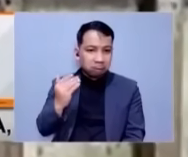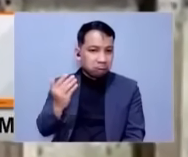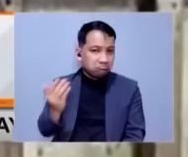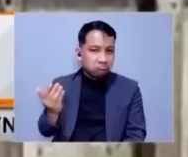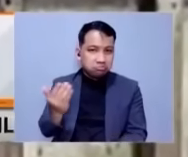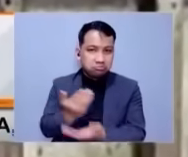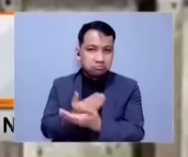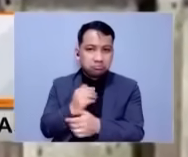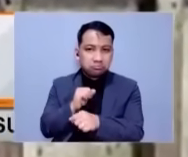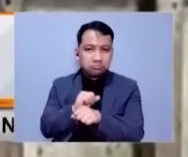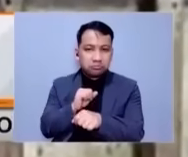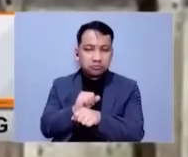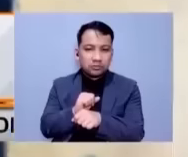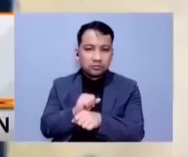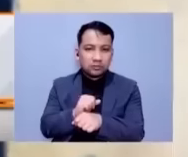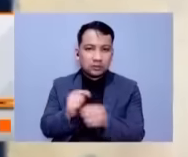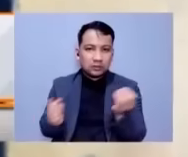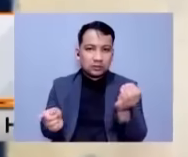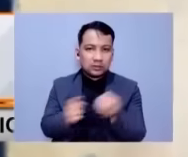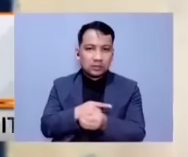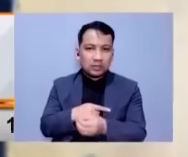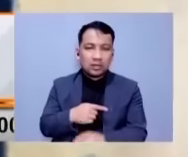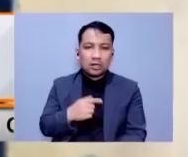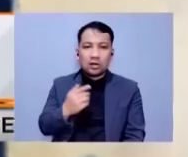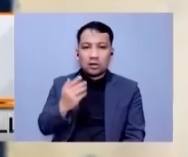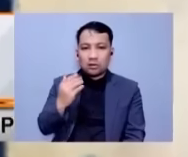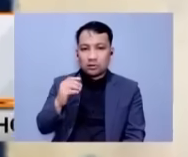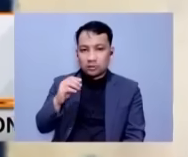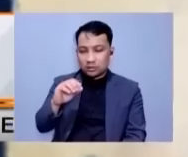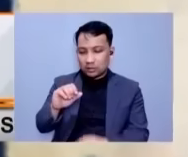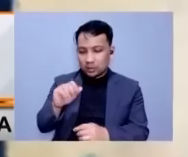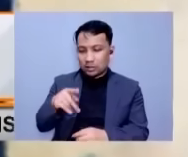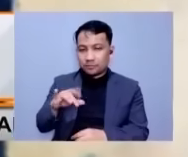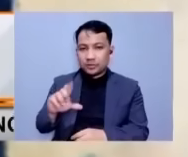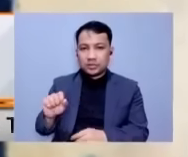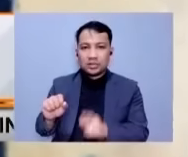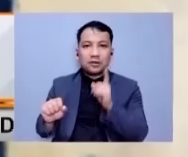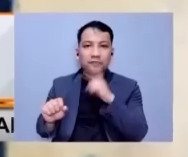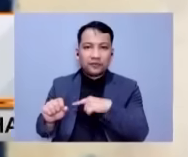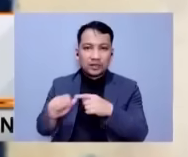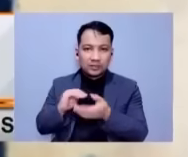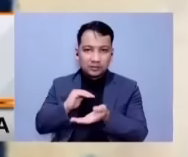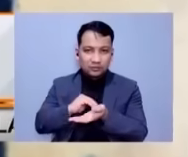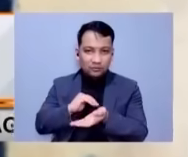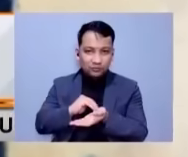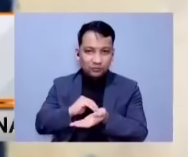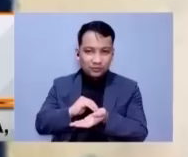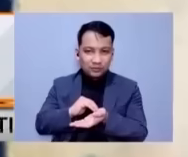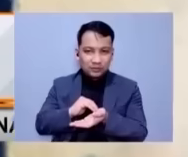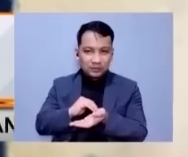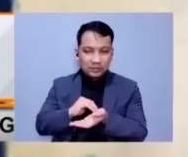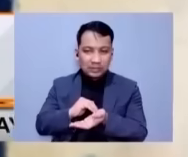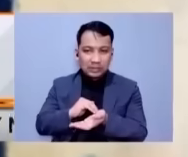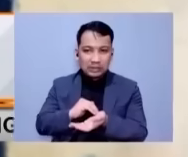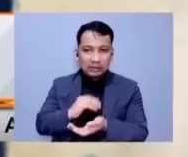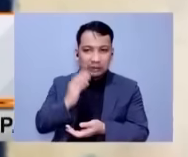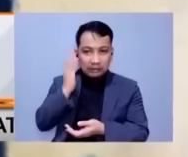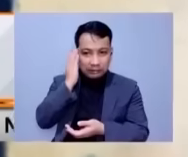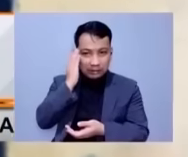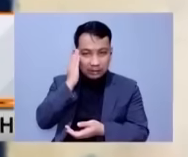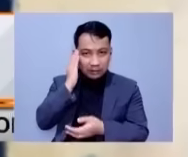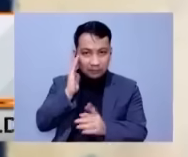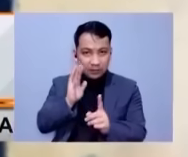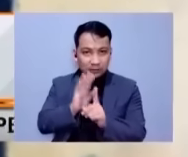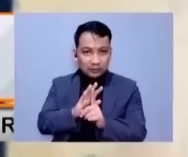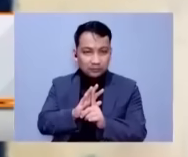trabaho, sinibak agad siya. Si Alpici kasi, peking doktor pala. Nabisto ang kanyang pagkukunwari na magduda